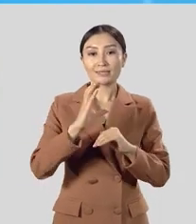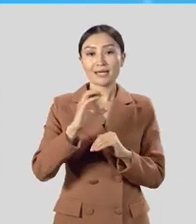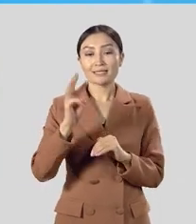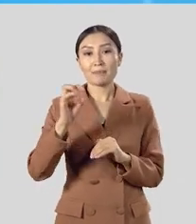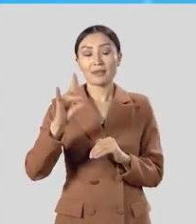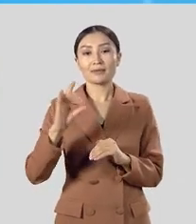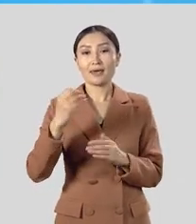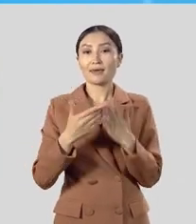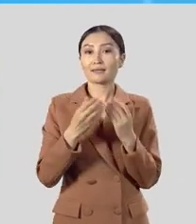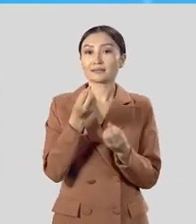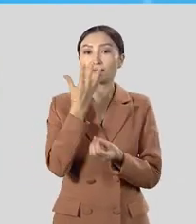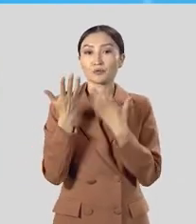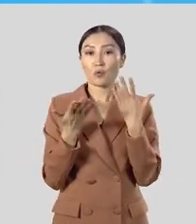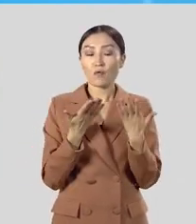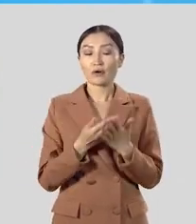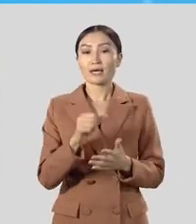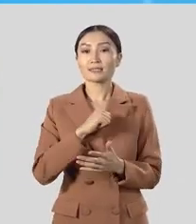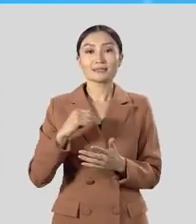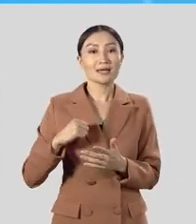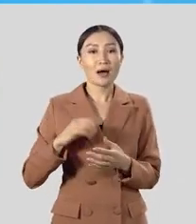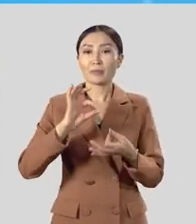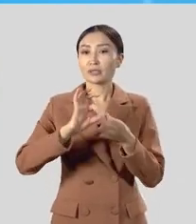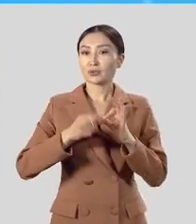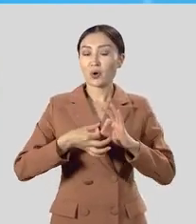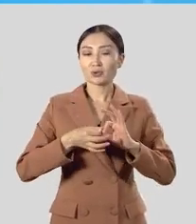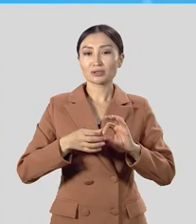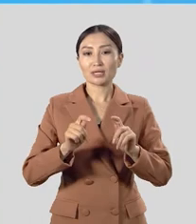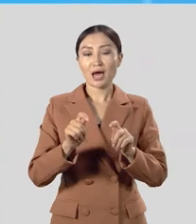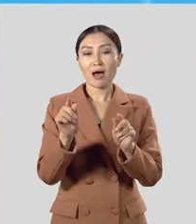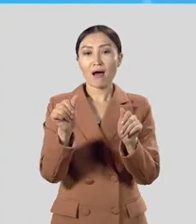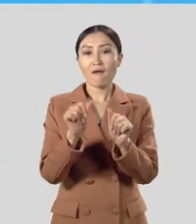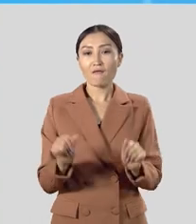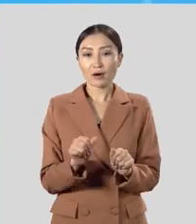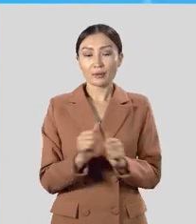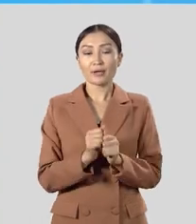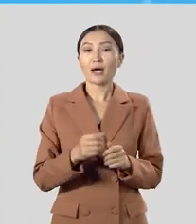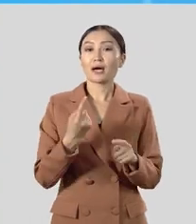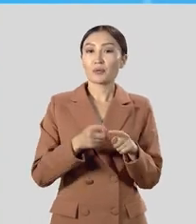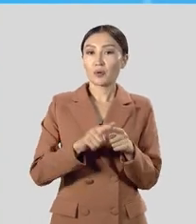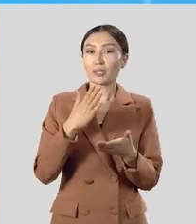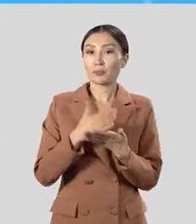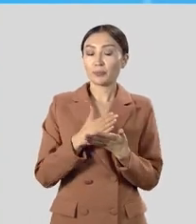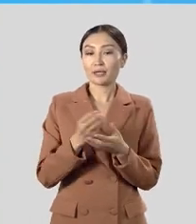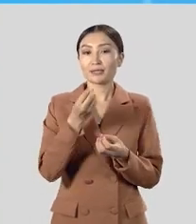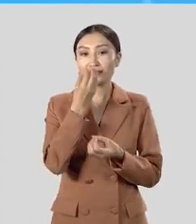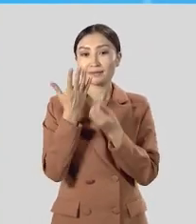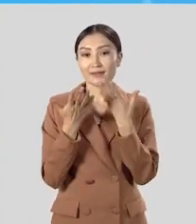Покрытосеменные или цветковые растения – самые сложно организованные виды растений, которые имеют